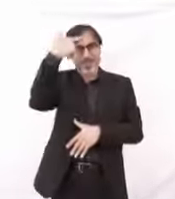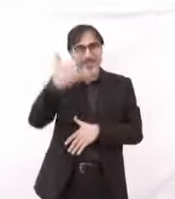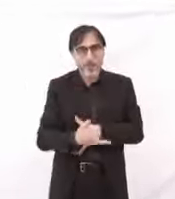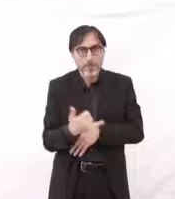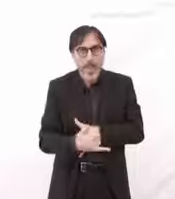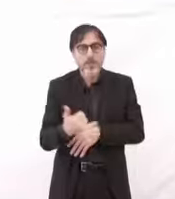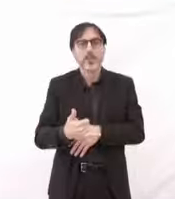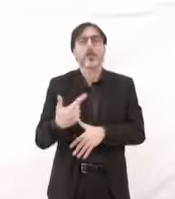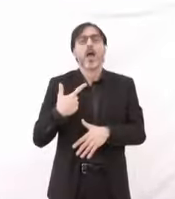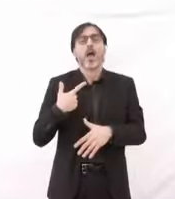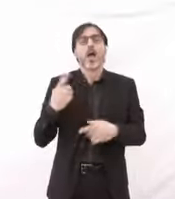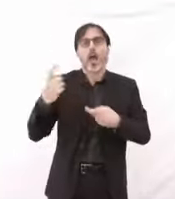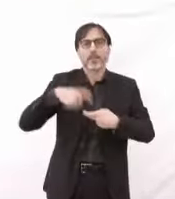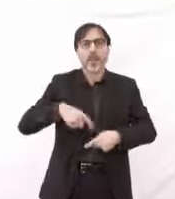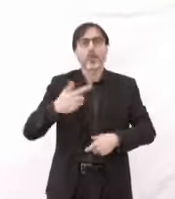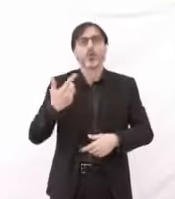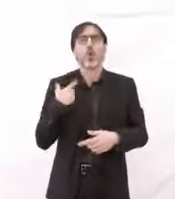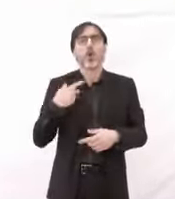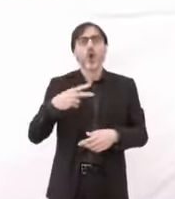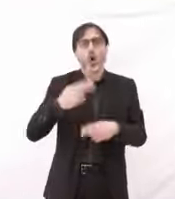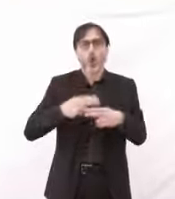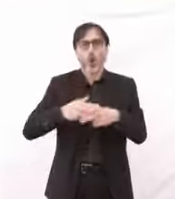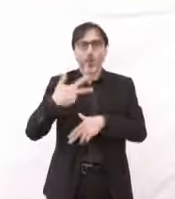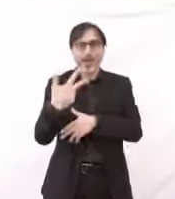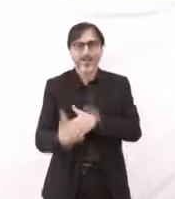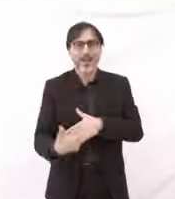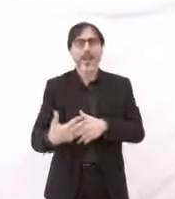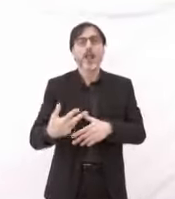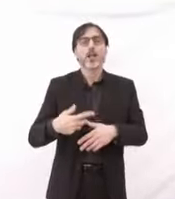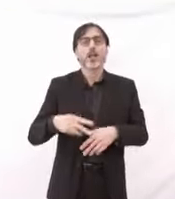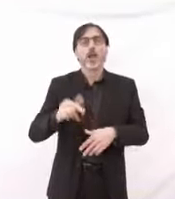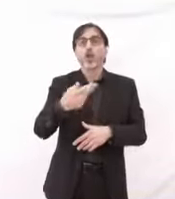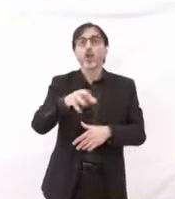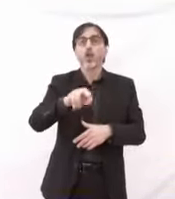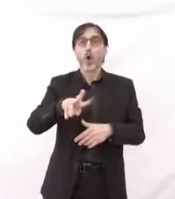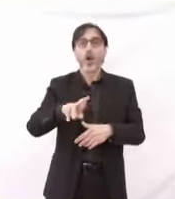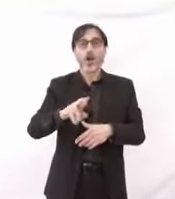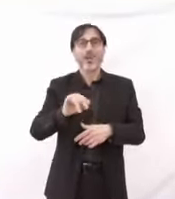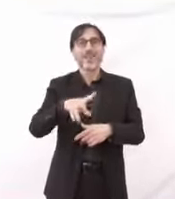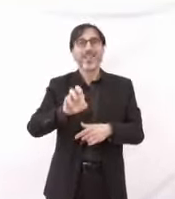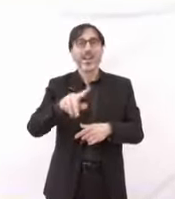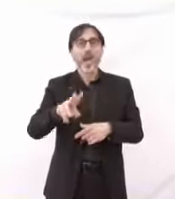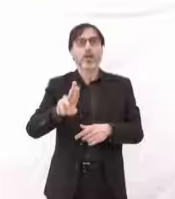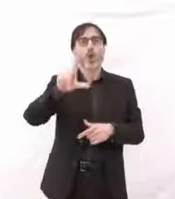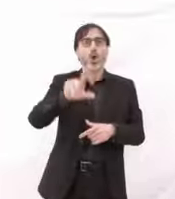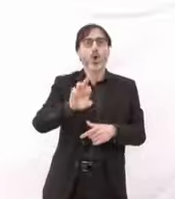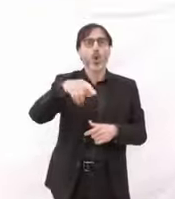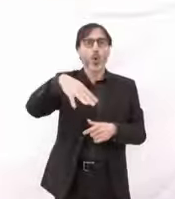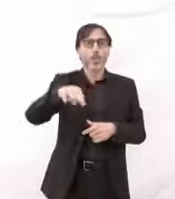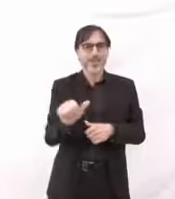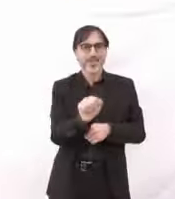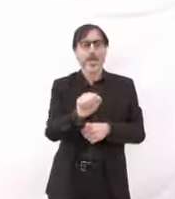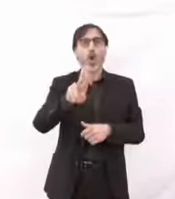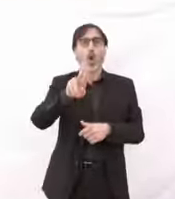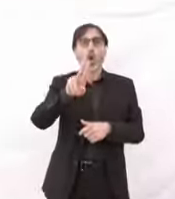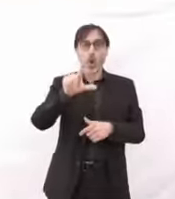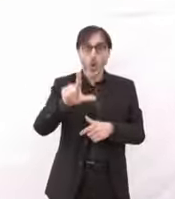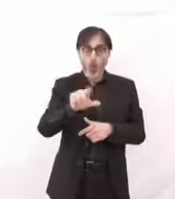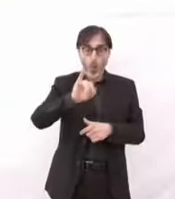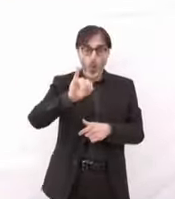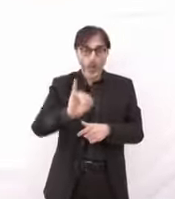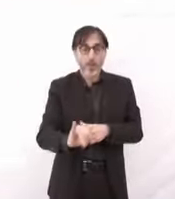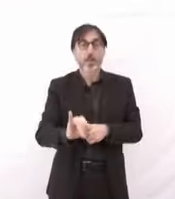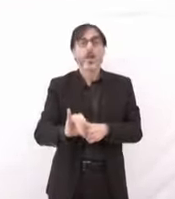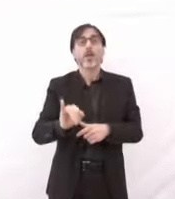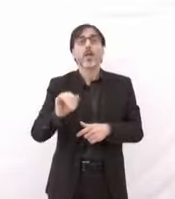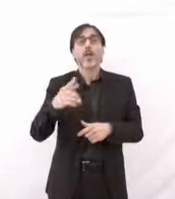Sapienza, l'Università Roma III, l'Università di Tor Vergata, la LUMSA, la LUI, tutto appunto grazie